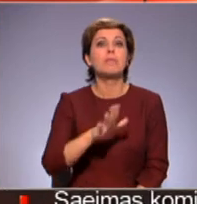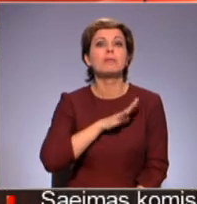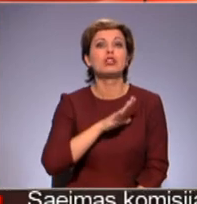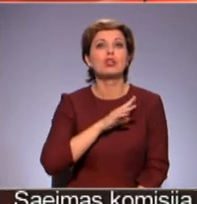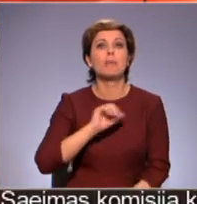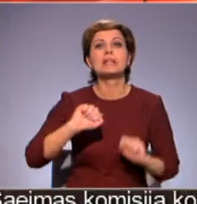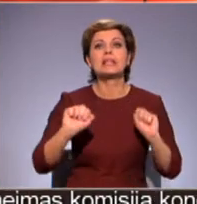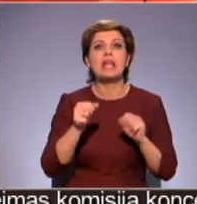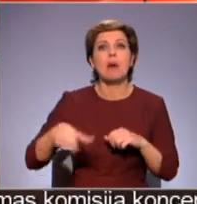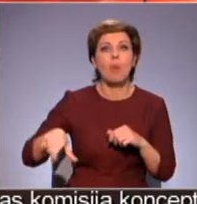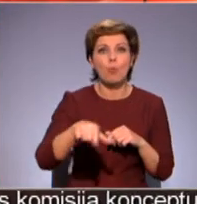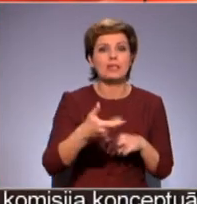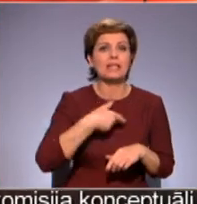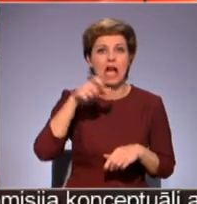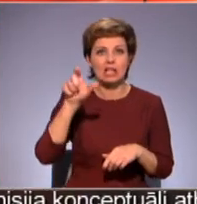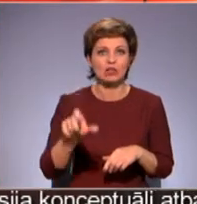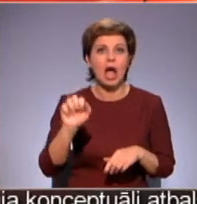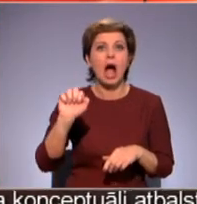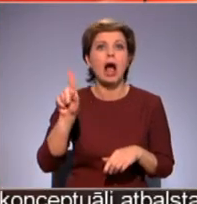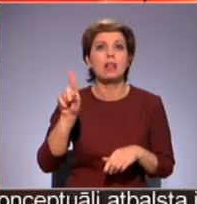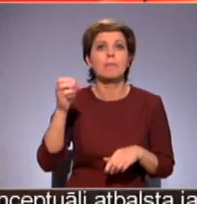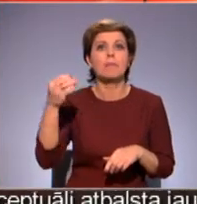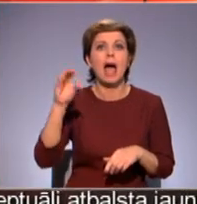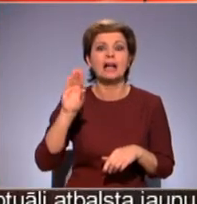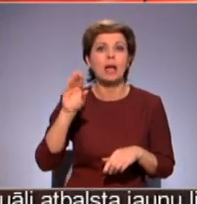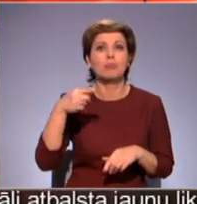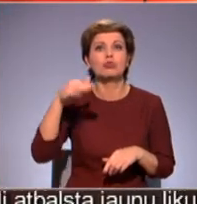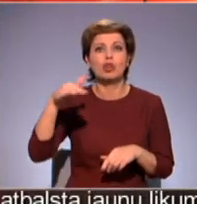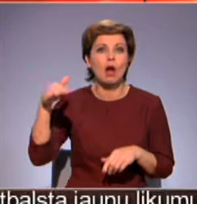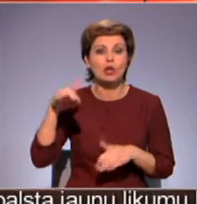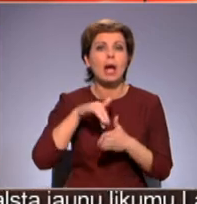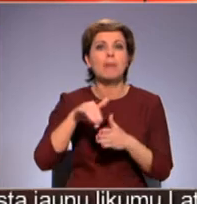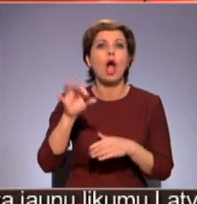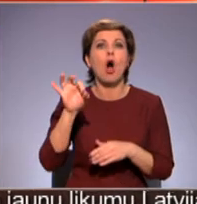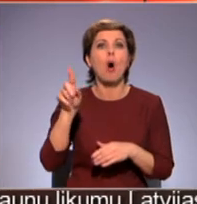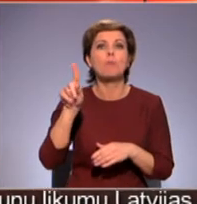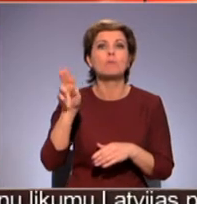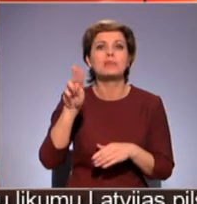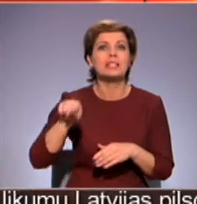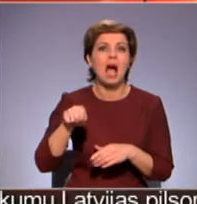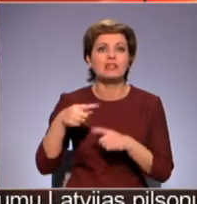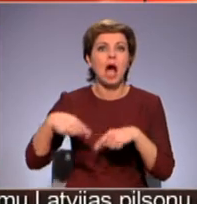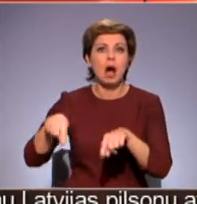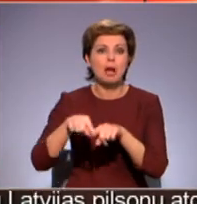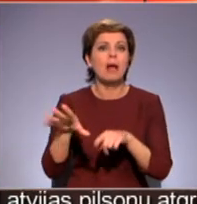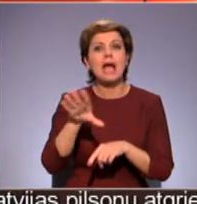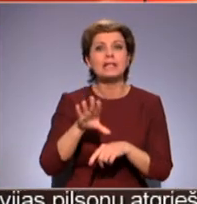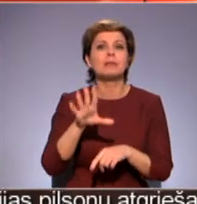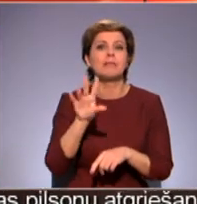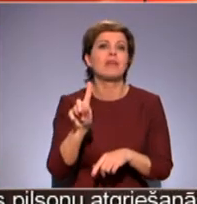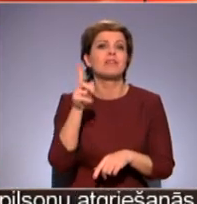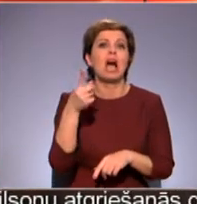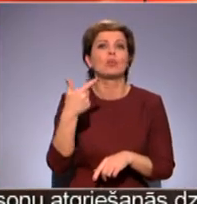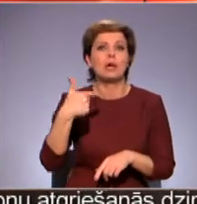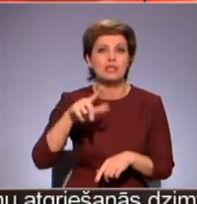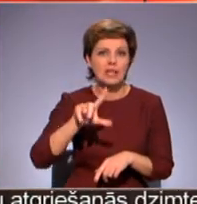Bijušajam Ziemupes iedzīvotājam Arvīdam Albertam pusaudžu gadi pagāja Omskas apgabalā. Viņa ģimene bija viena no septiņām, kuras tālajā ceļā